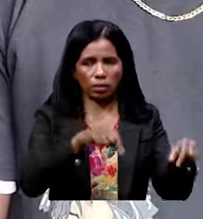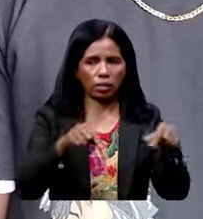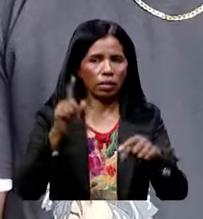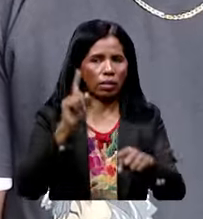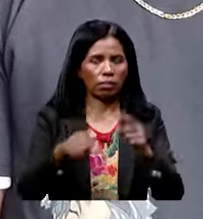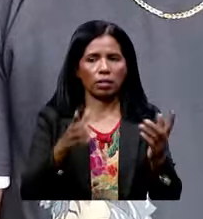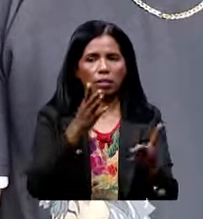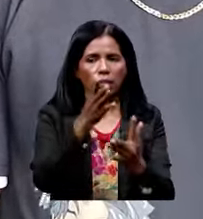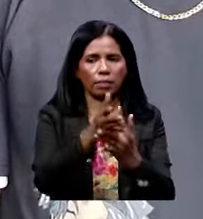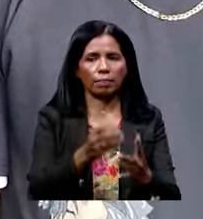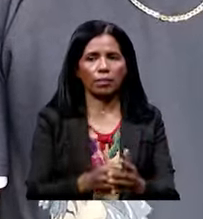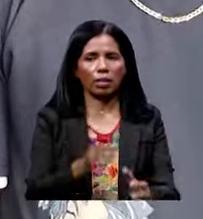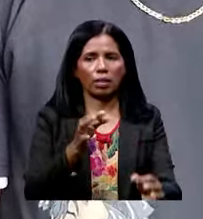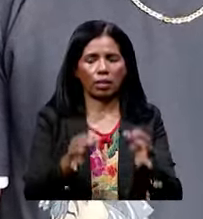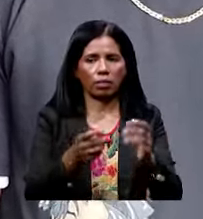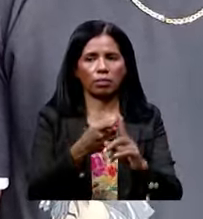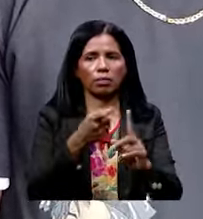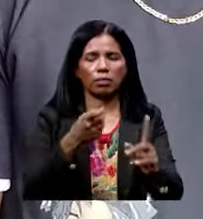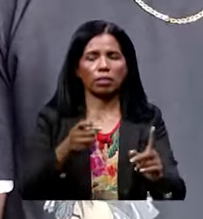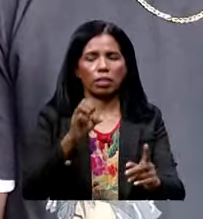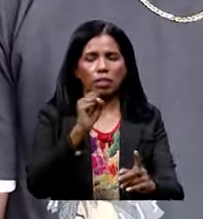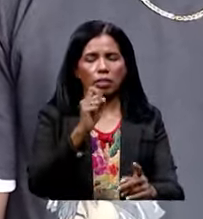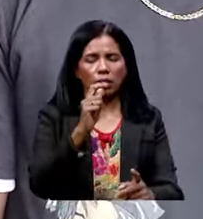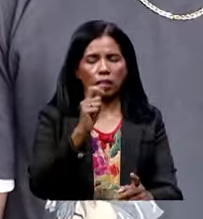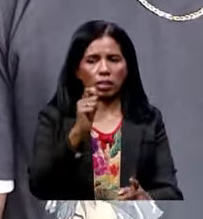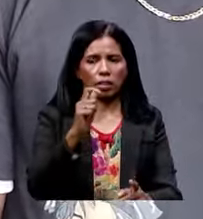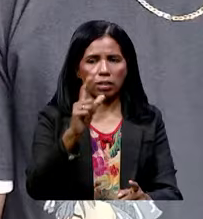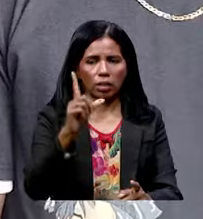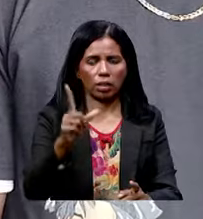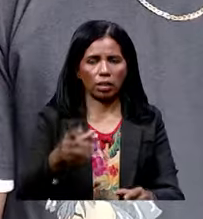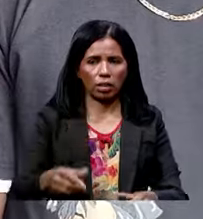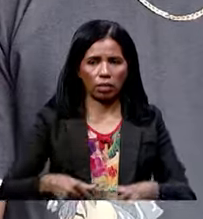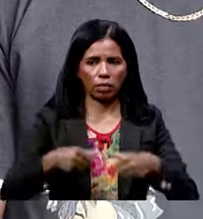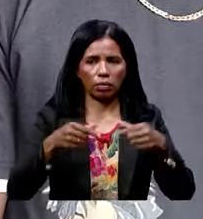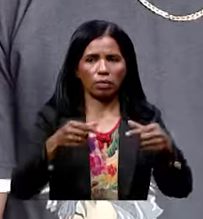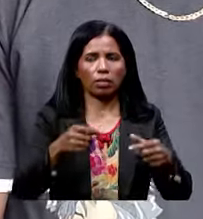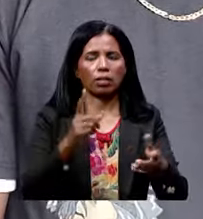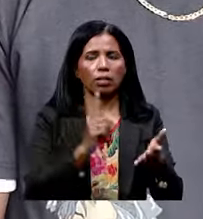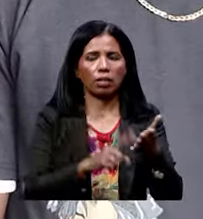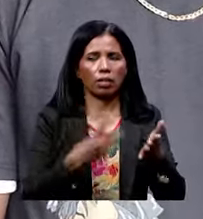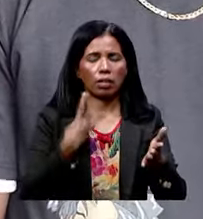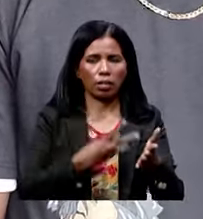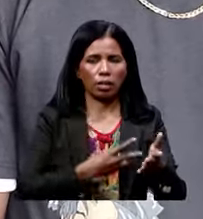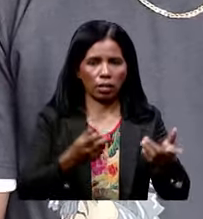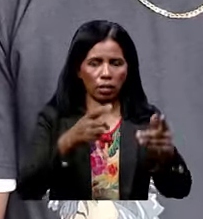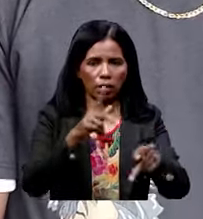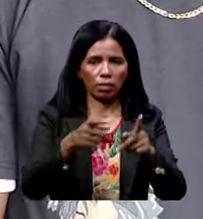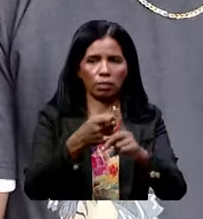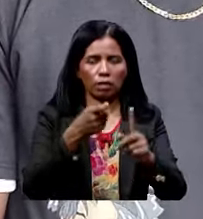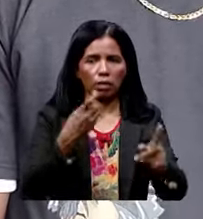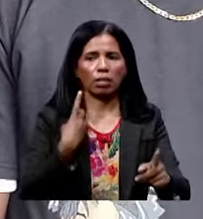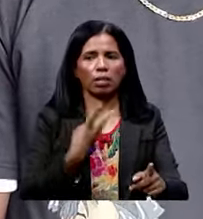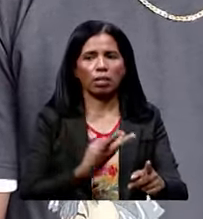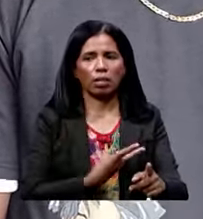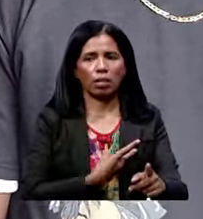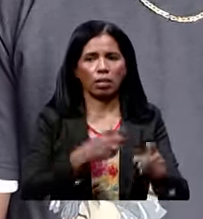ultrapassa senangira usi estatal mai maka anesan fo ami asa no ditadura mai ami komunidade usi ene antona